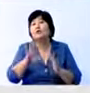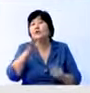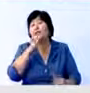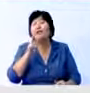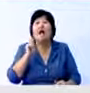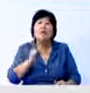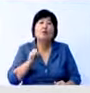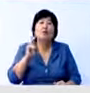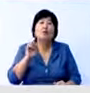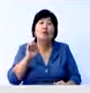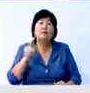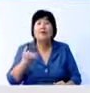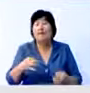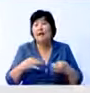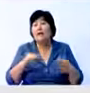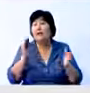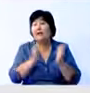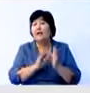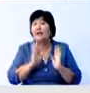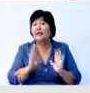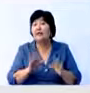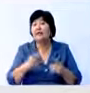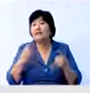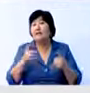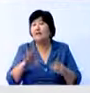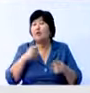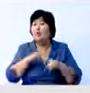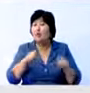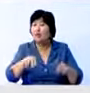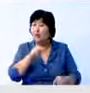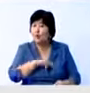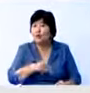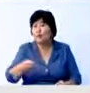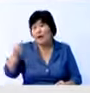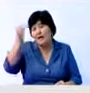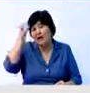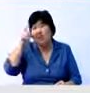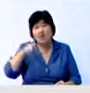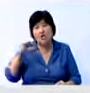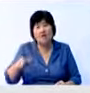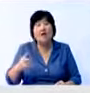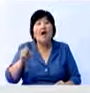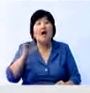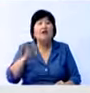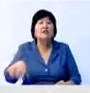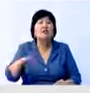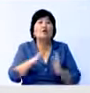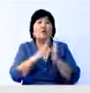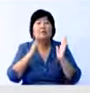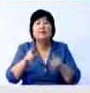Абай-Кунанбаева. И акцент во время торжеств должен быть не на излишествах, а на пропаганде трудов гениев человечества. В Аральском районе библиотеки